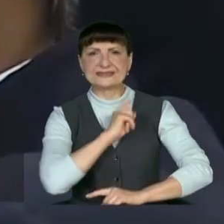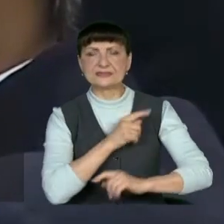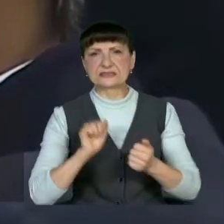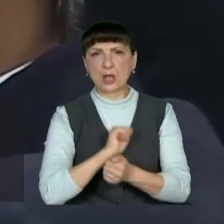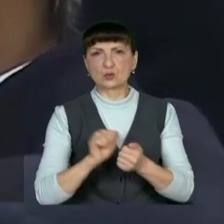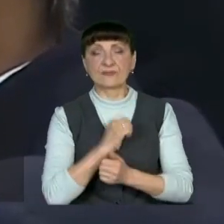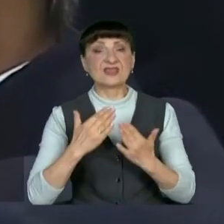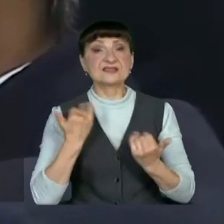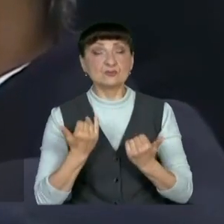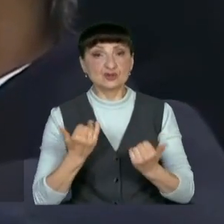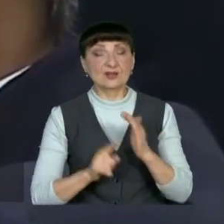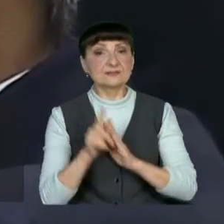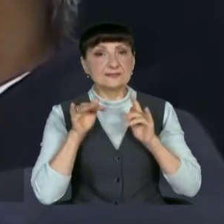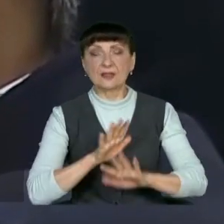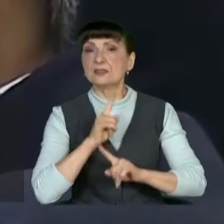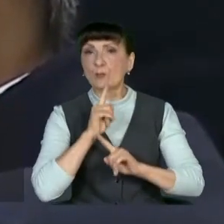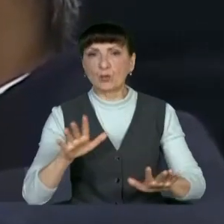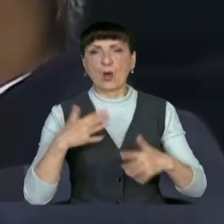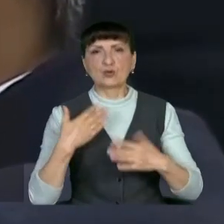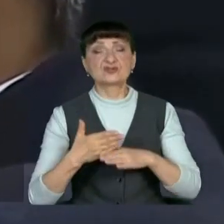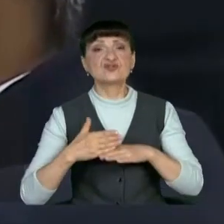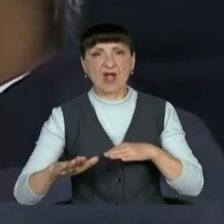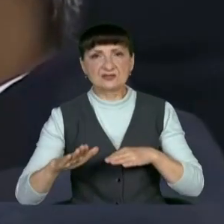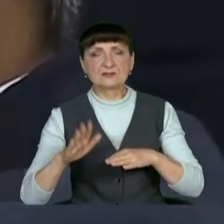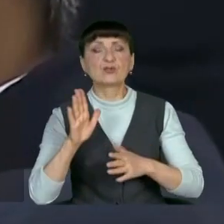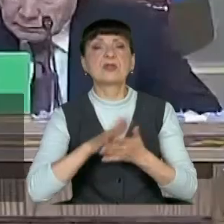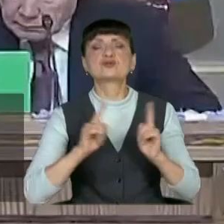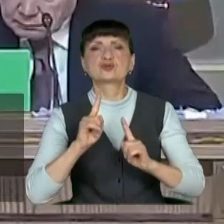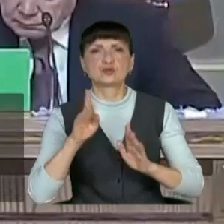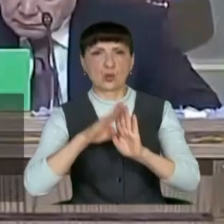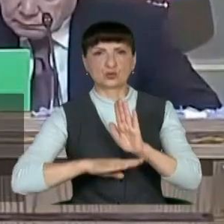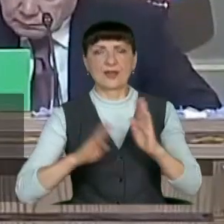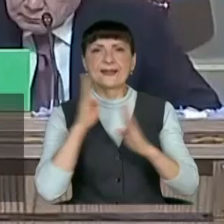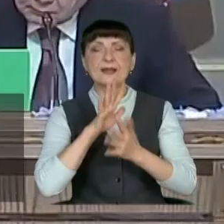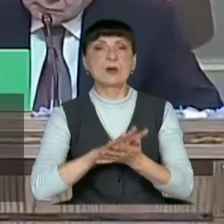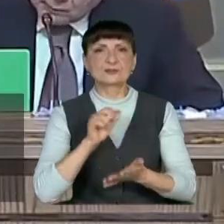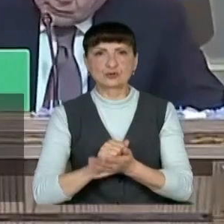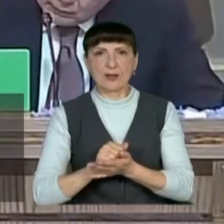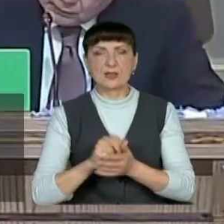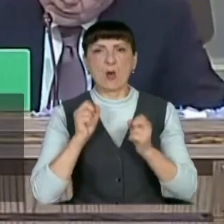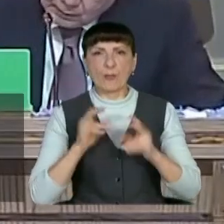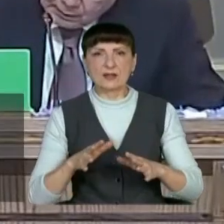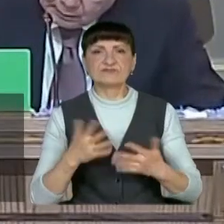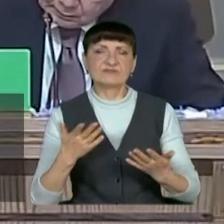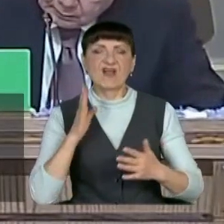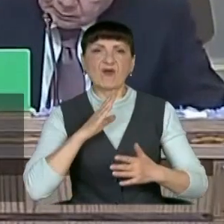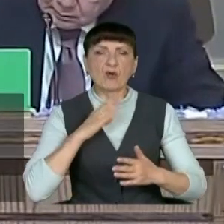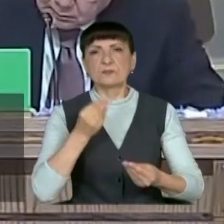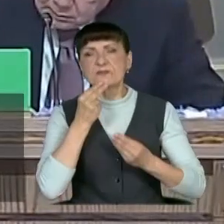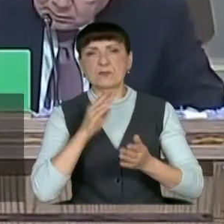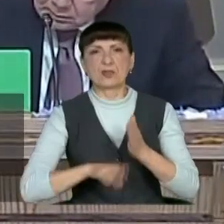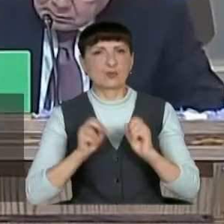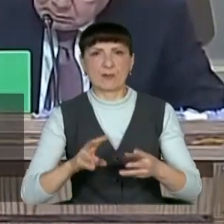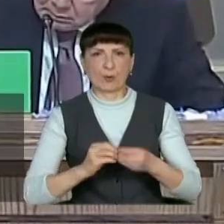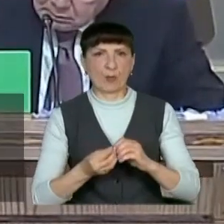мы не начнем действовать сейчас, то это будет лишь частью того, что нас ждет впереди. Климат разрушается, угрожая водной и продовольственной